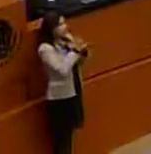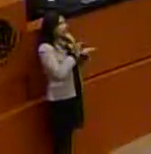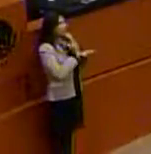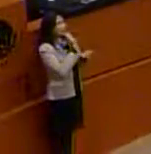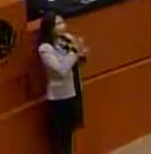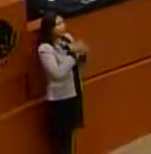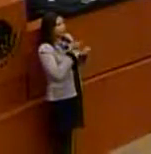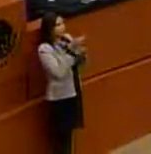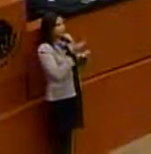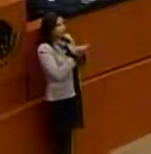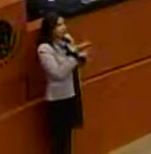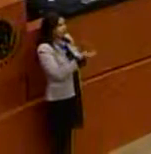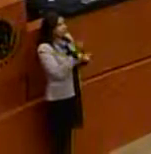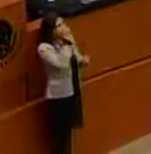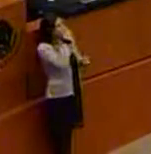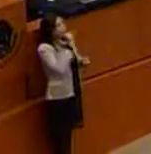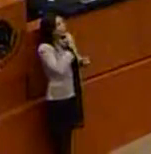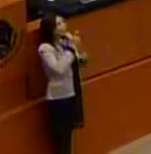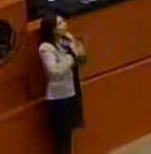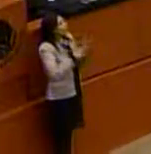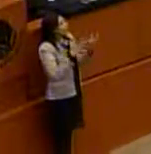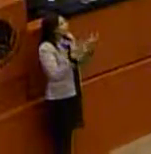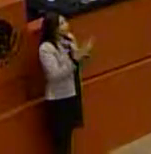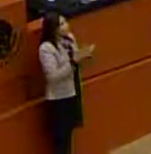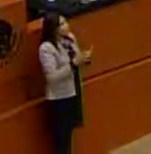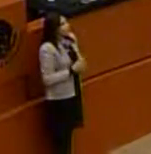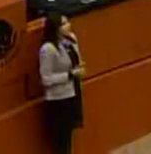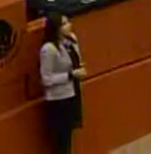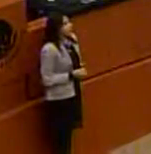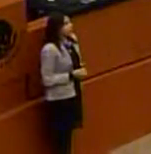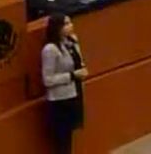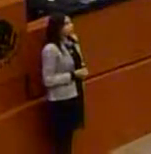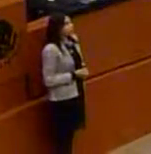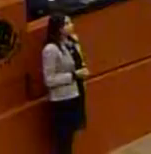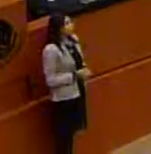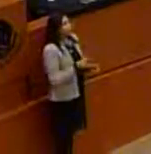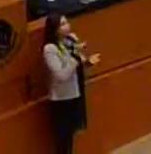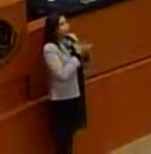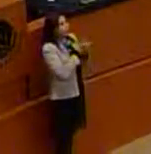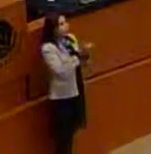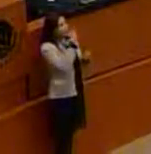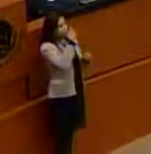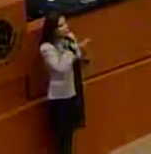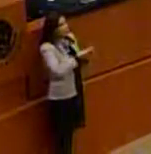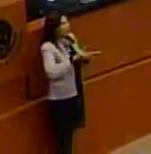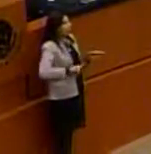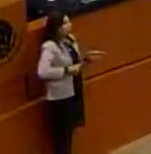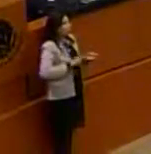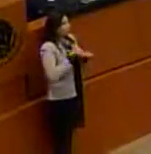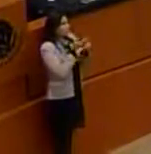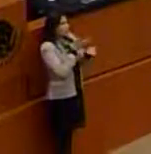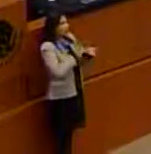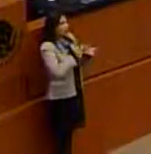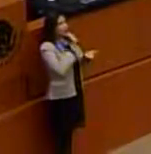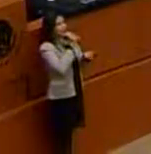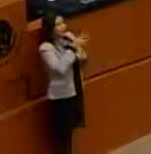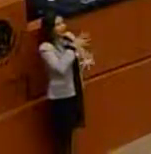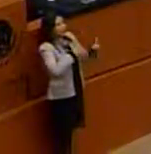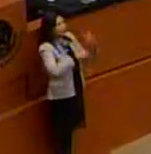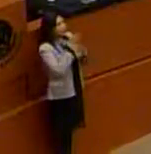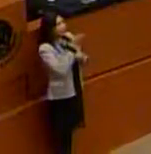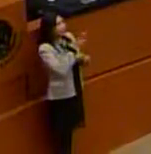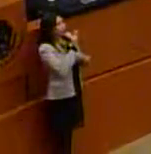sans contrepartie est un acte de confiance et d'incitation. Confiance parce qu'il n'y a ni exigence ni contrôle de résultat,